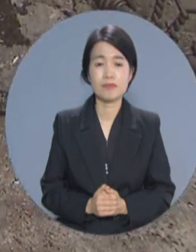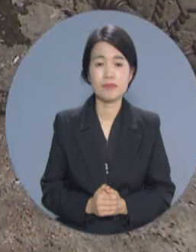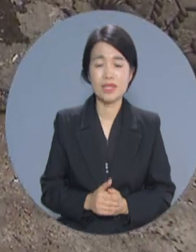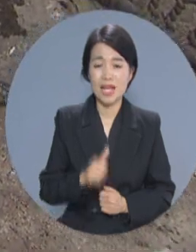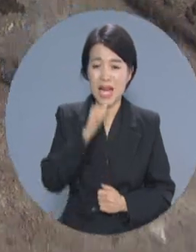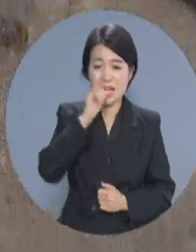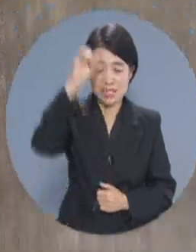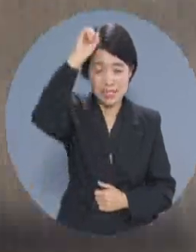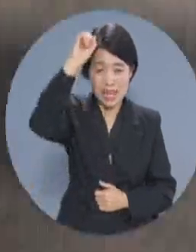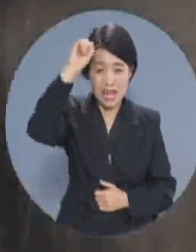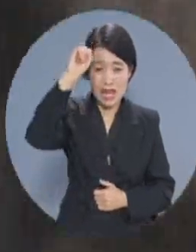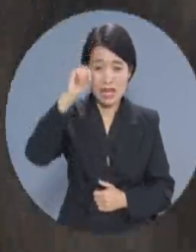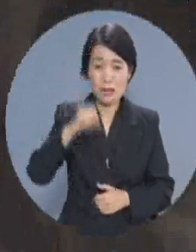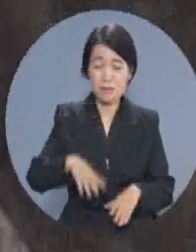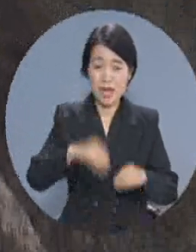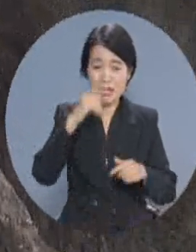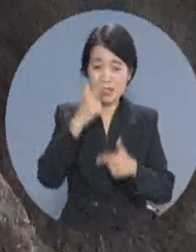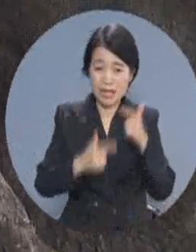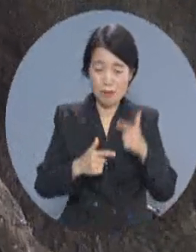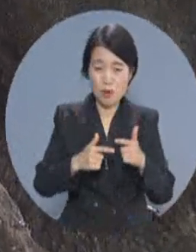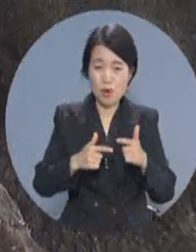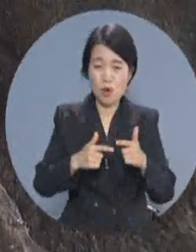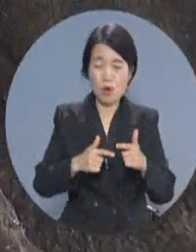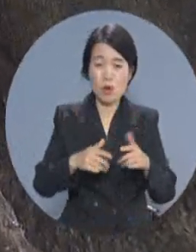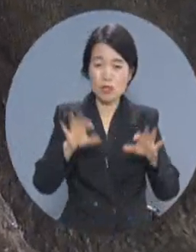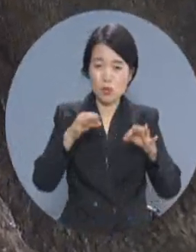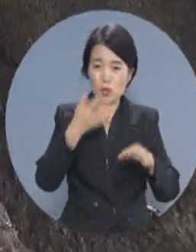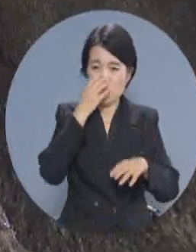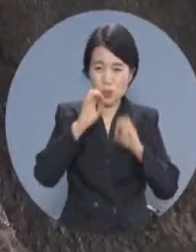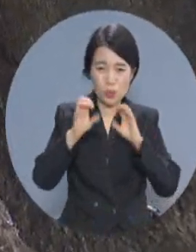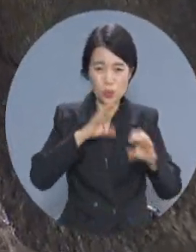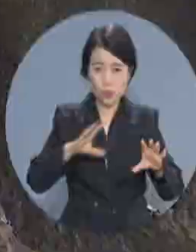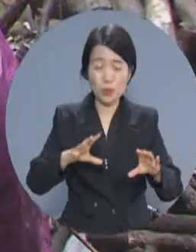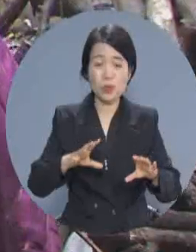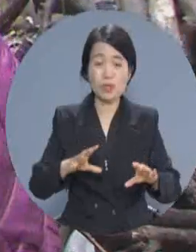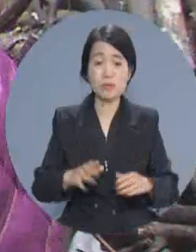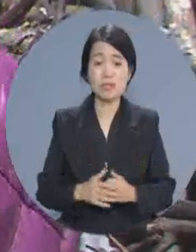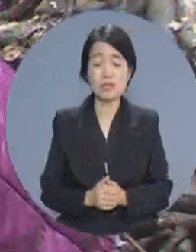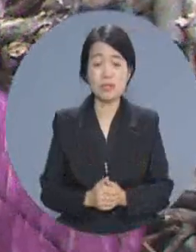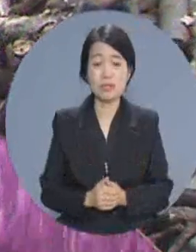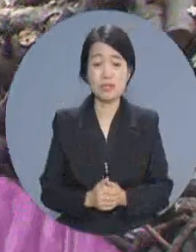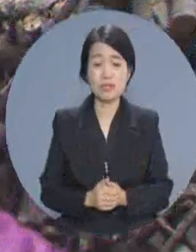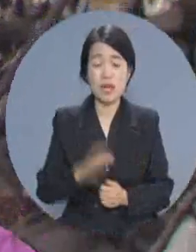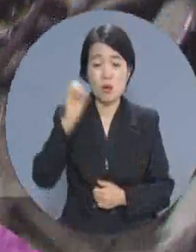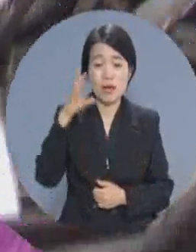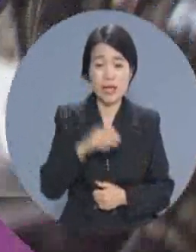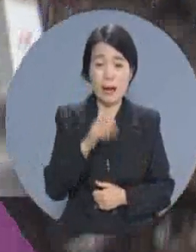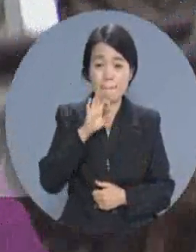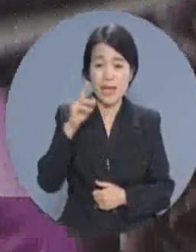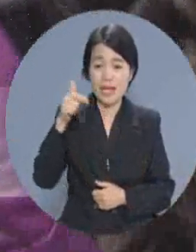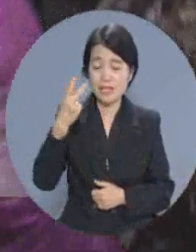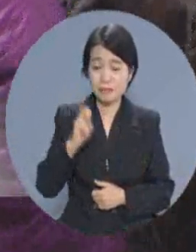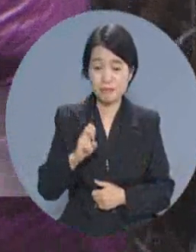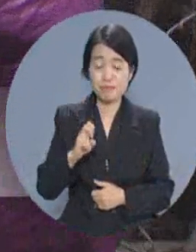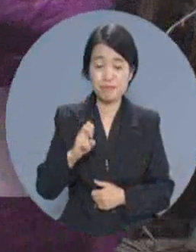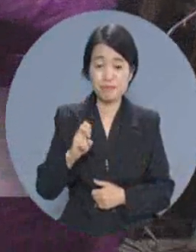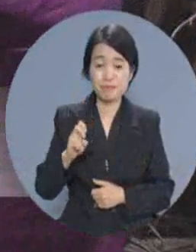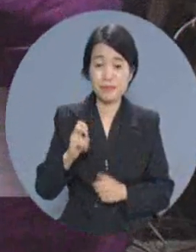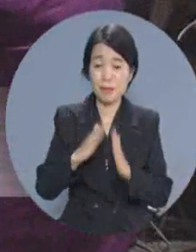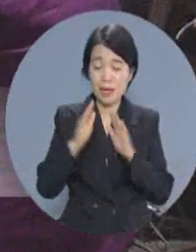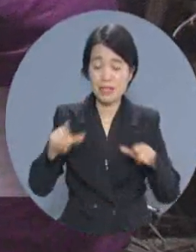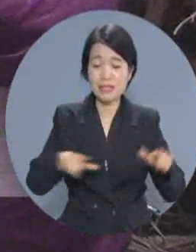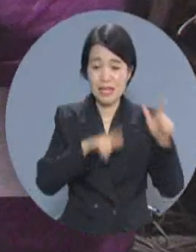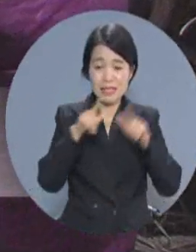무쇠손 및 아궁이에 마른 나뭇가지와 종이 쓰레기가 널브러져 있습니다. 광양 내근마을에 사는 김타점